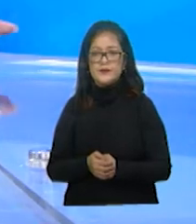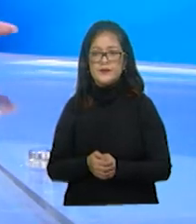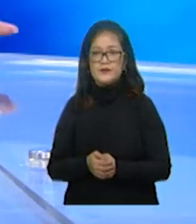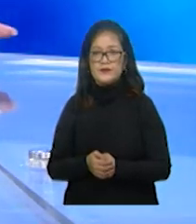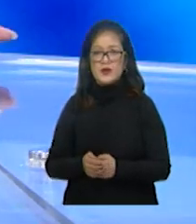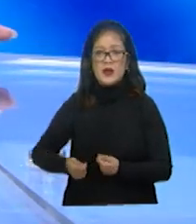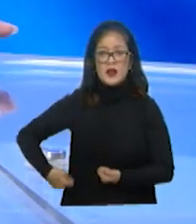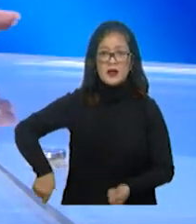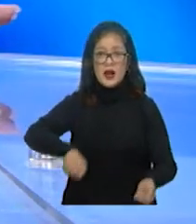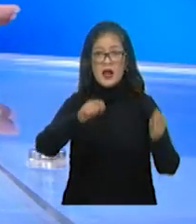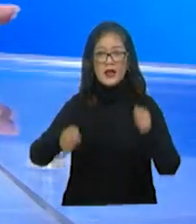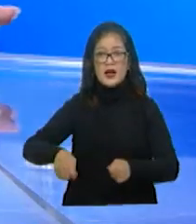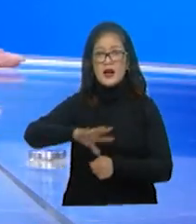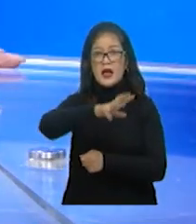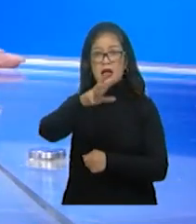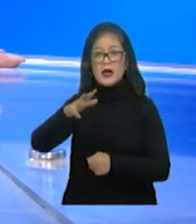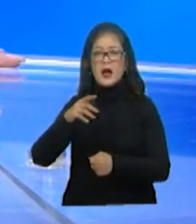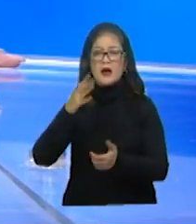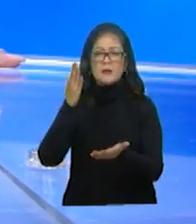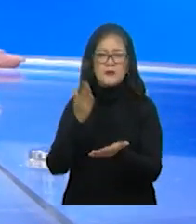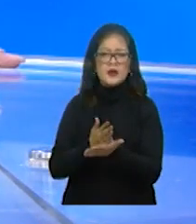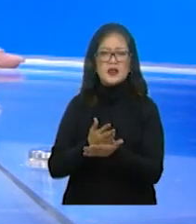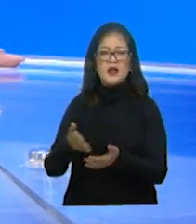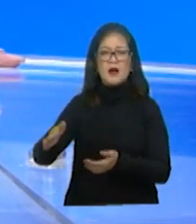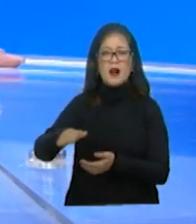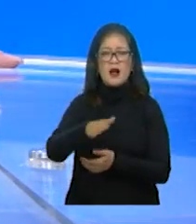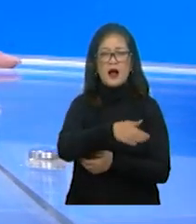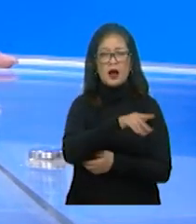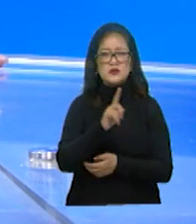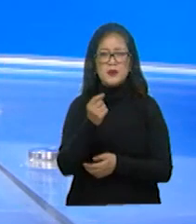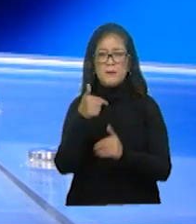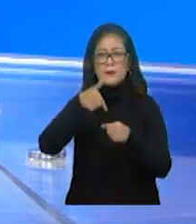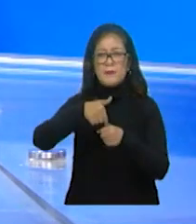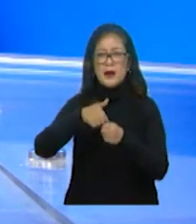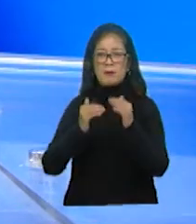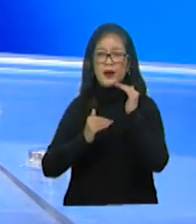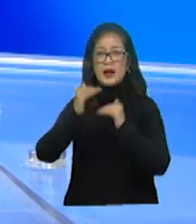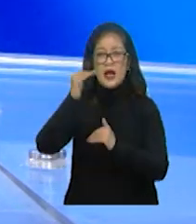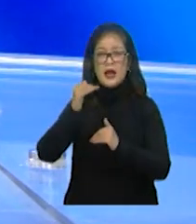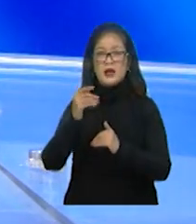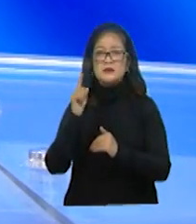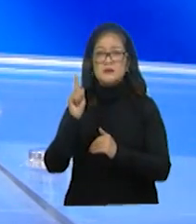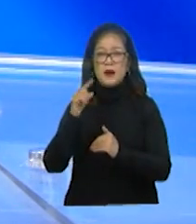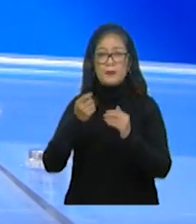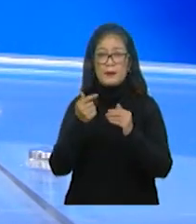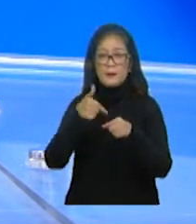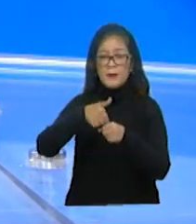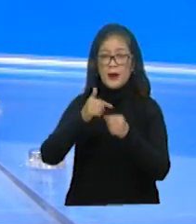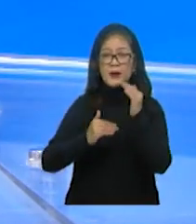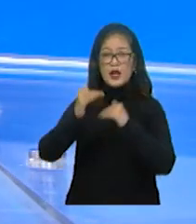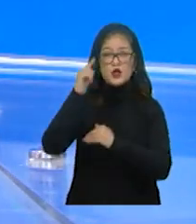Pemirsa, nelayan di sejumlah daerah memilih untuk berhenti melaut pasca naiknya harga BBM subsidi. Selain kenaikan harga BBM, cuaca yang